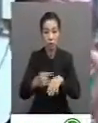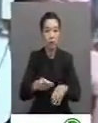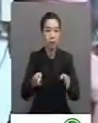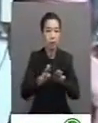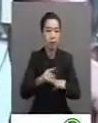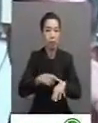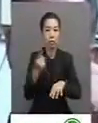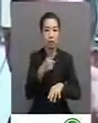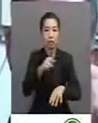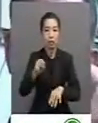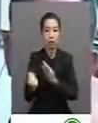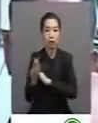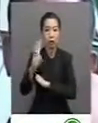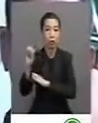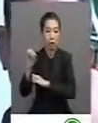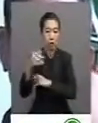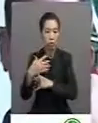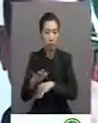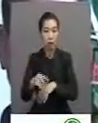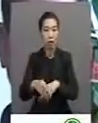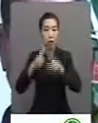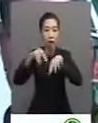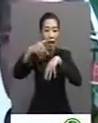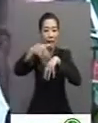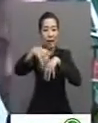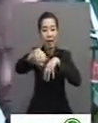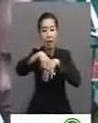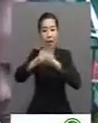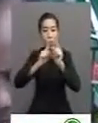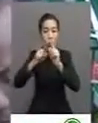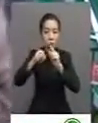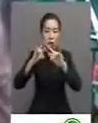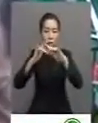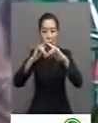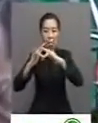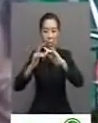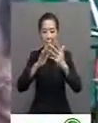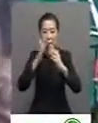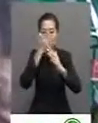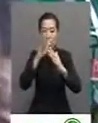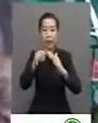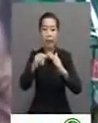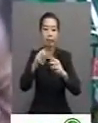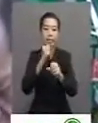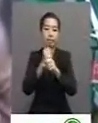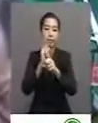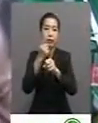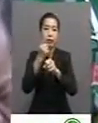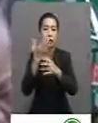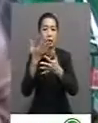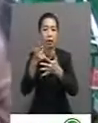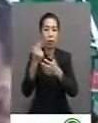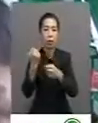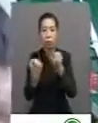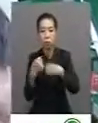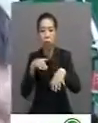แล้วก็ส่วนด้านหลังนี่ก็พยายามพูดคุยเดี๋ยวเอาเพลิงที่มันไม่สวยงามอ่ะก็ที่กีดขวาง